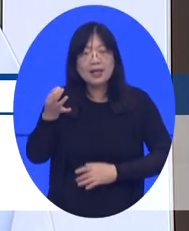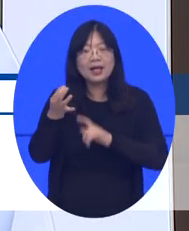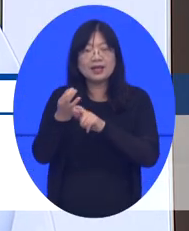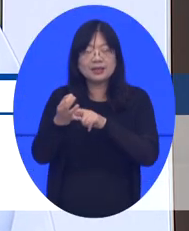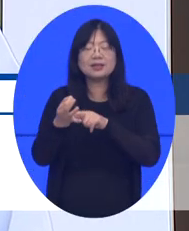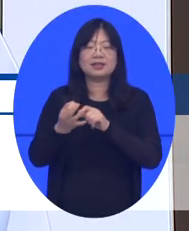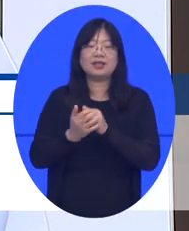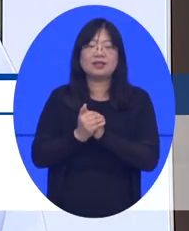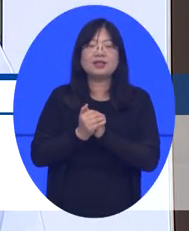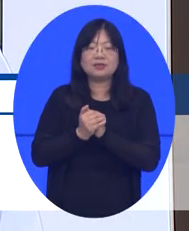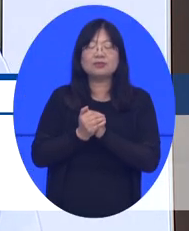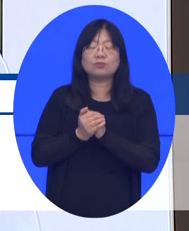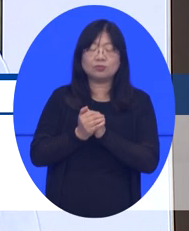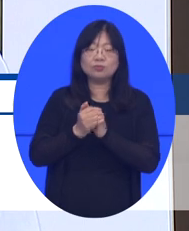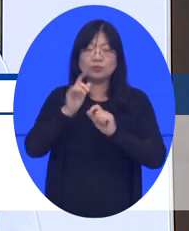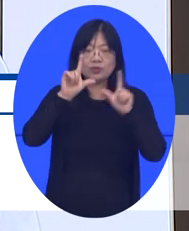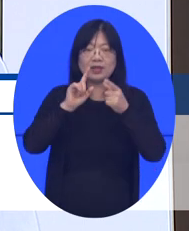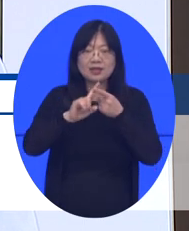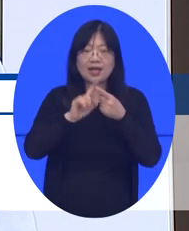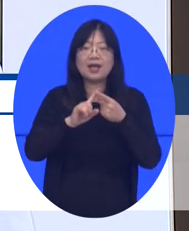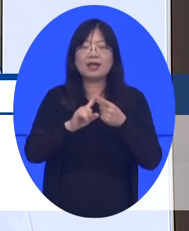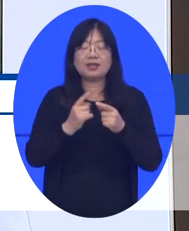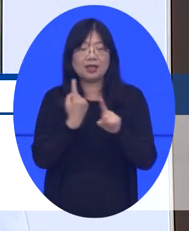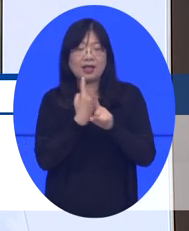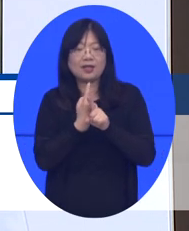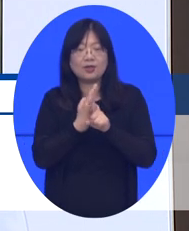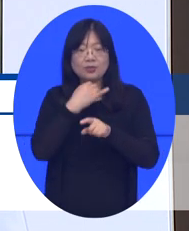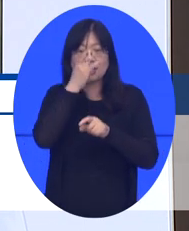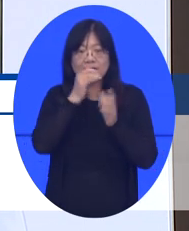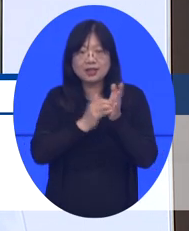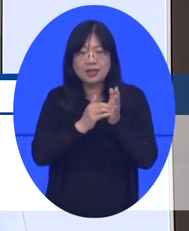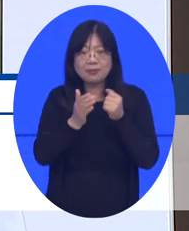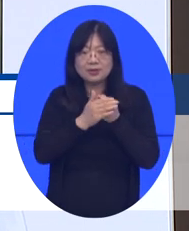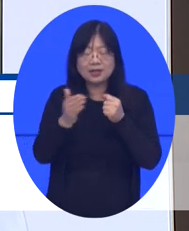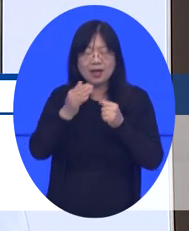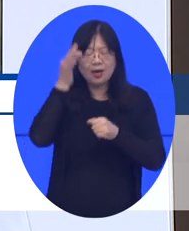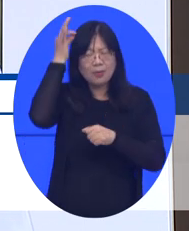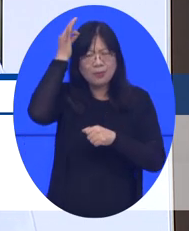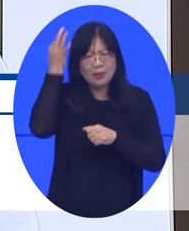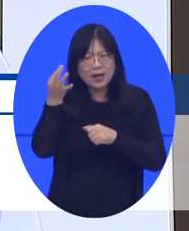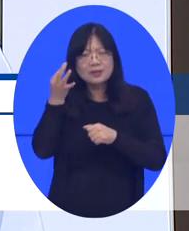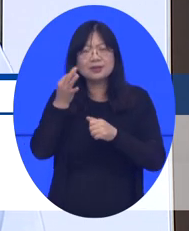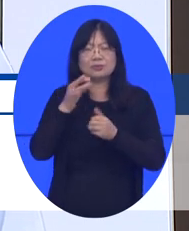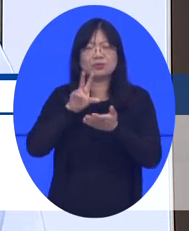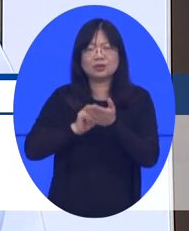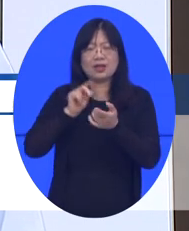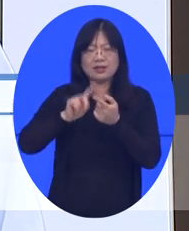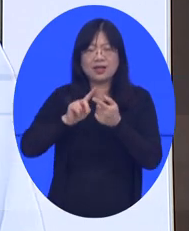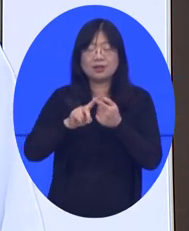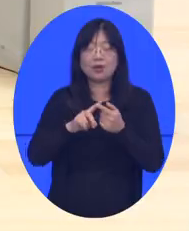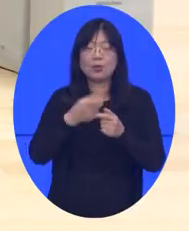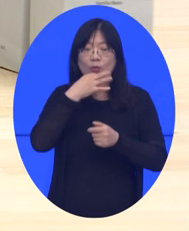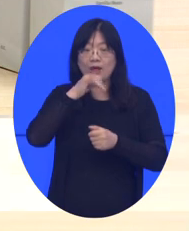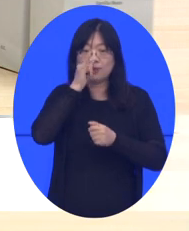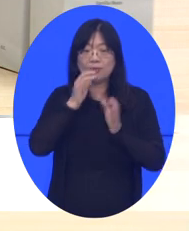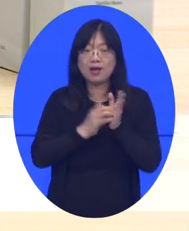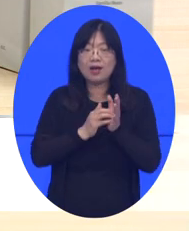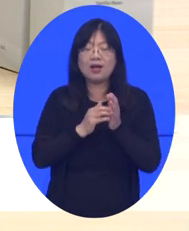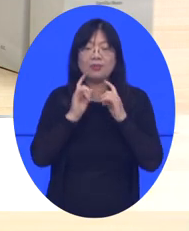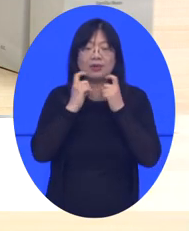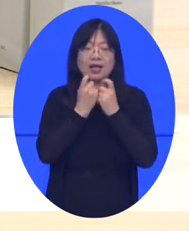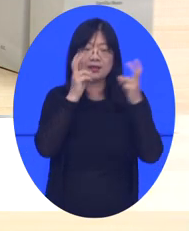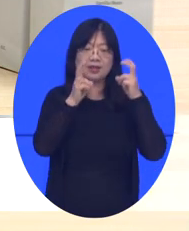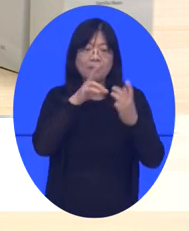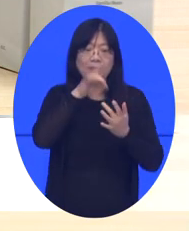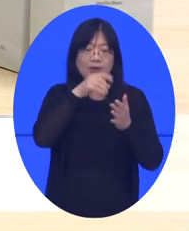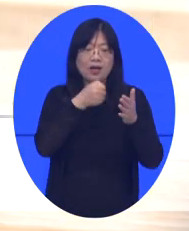보이는 지표들이 개선됐기 때문에 이 제품을 사용하게 됨으로써 탈모에 효과를 보일 것으로 판단이 됩니다. 연구소는